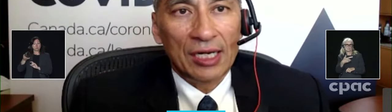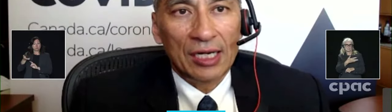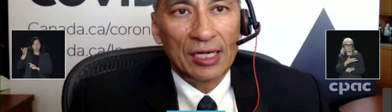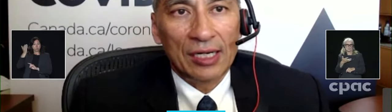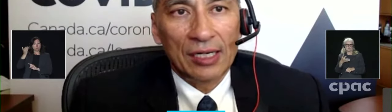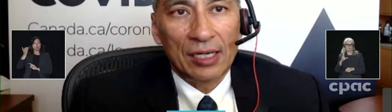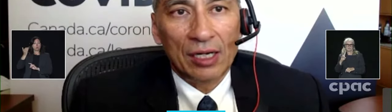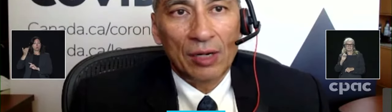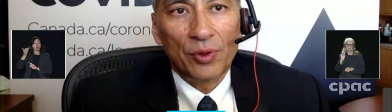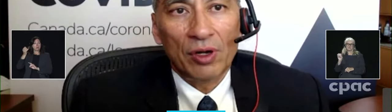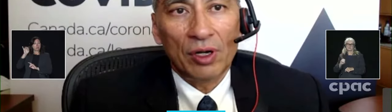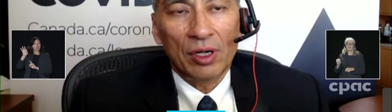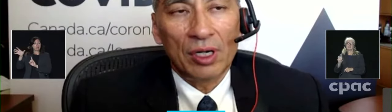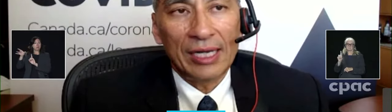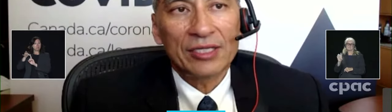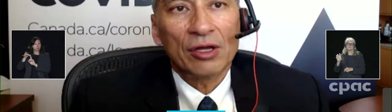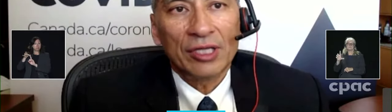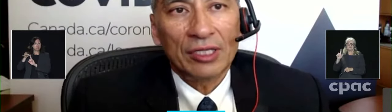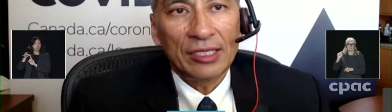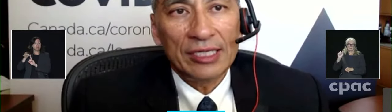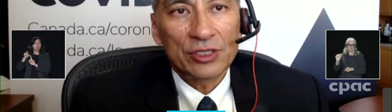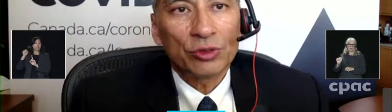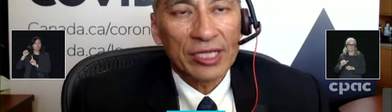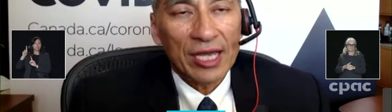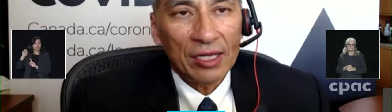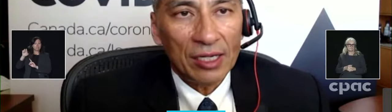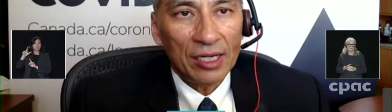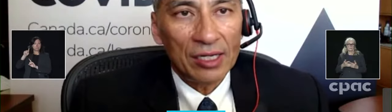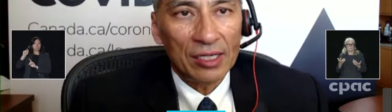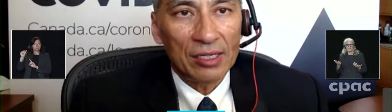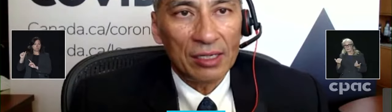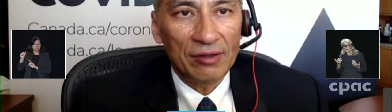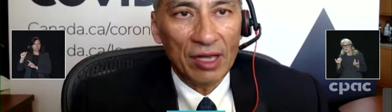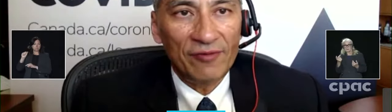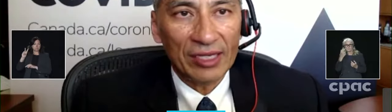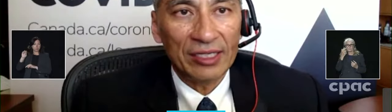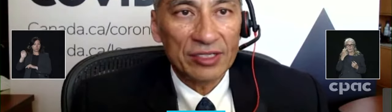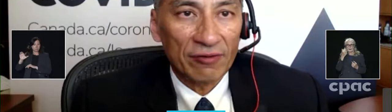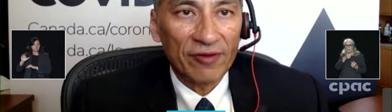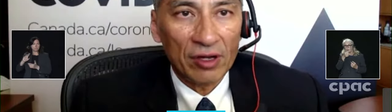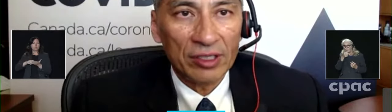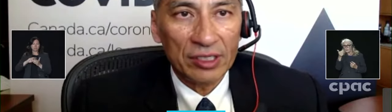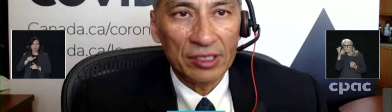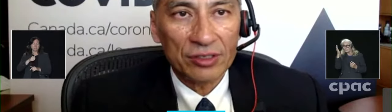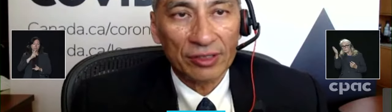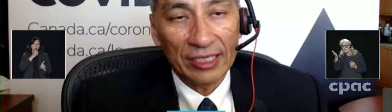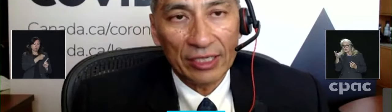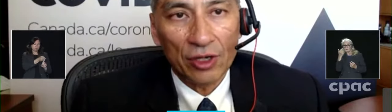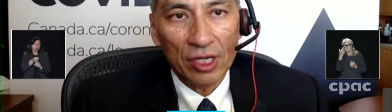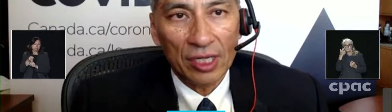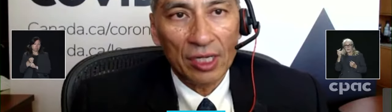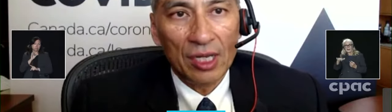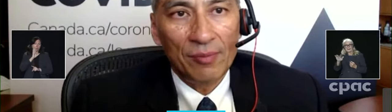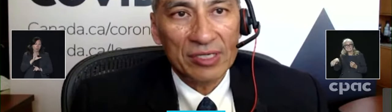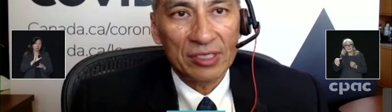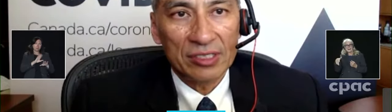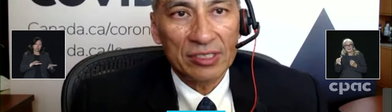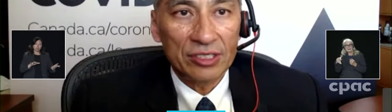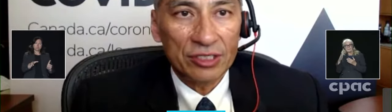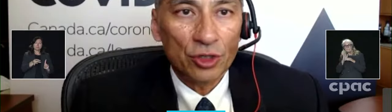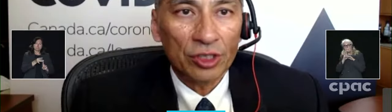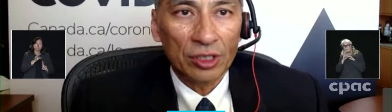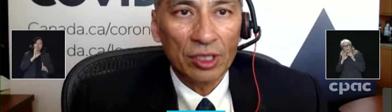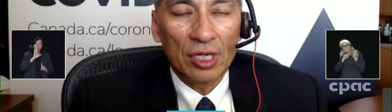que on peut attendre des autres cas avec les enfants qui sont à l'école parce